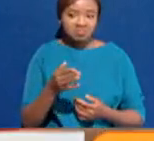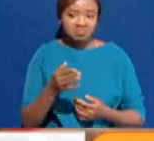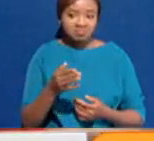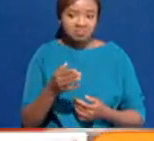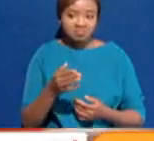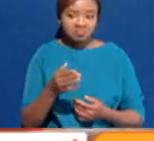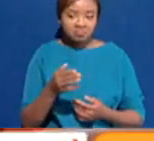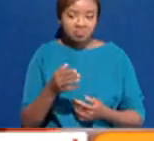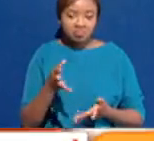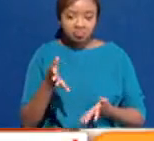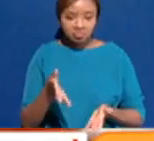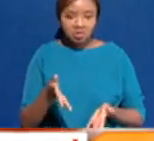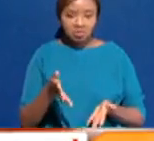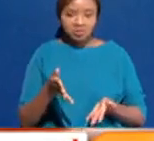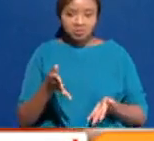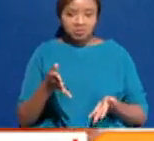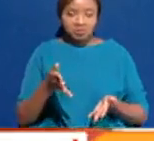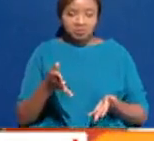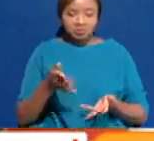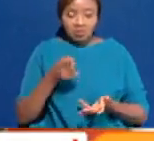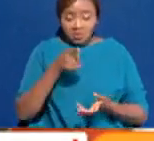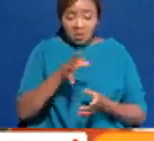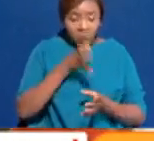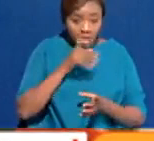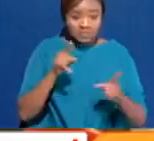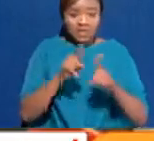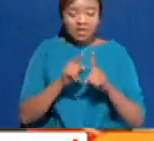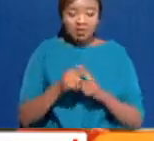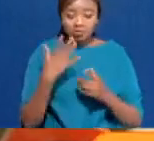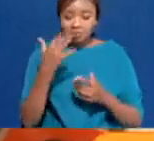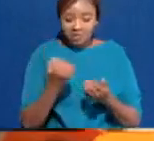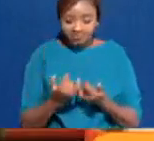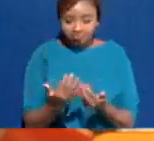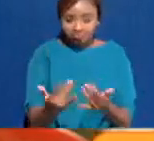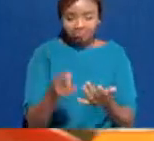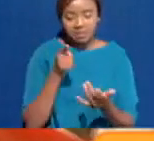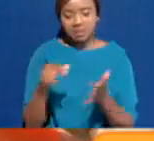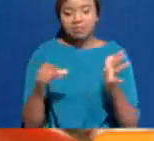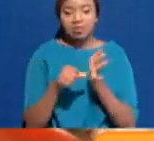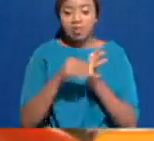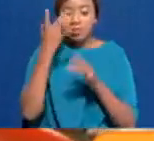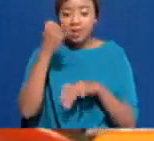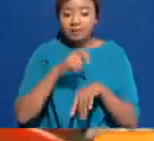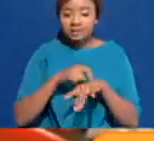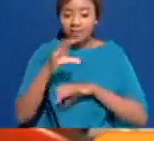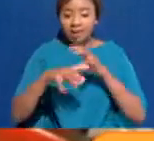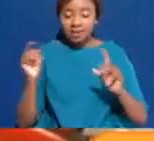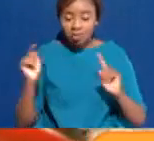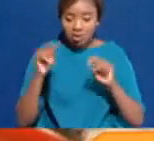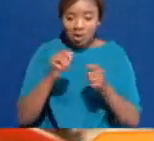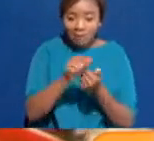maji pamoja na nyasi ndiye inaleta madhara mingi, kwa sababu ni hapo wakati wa malisho kila mtu anataka kulisha